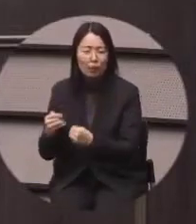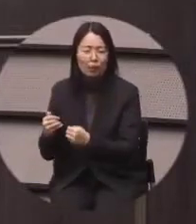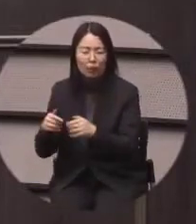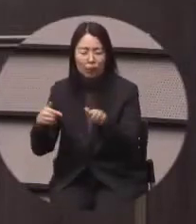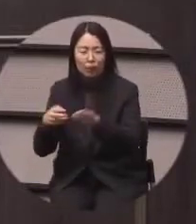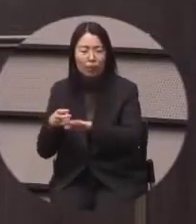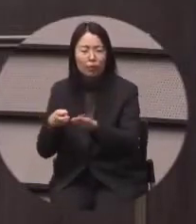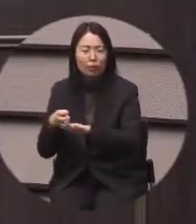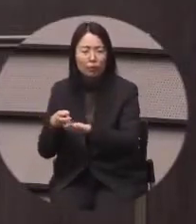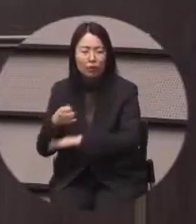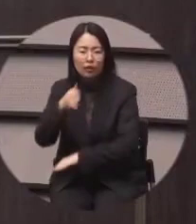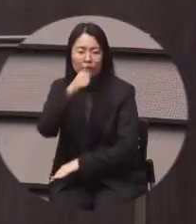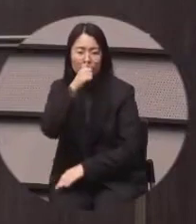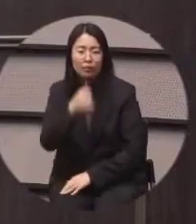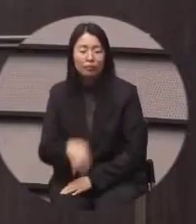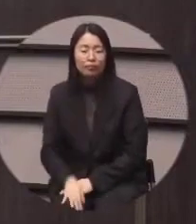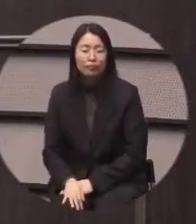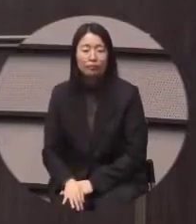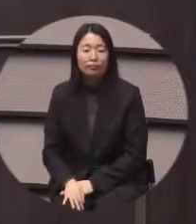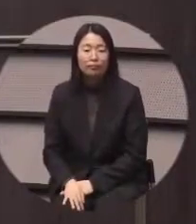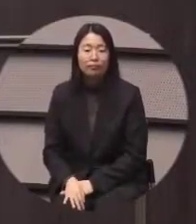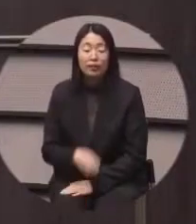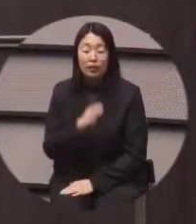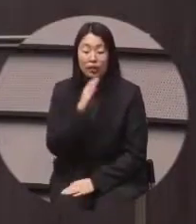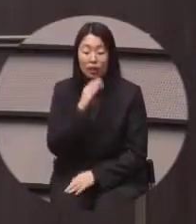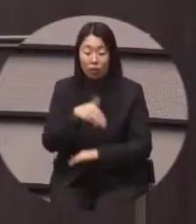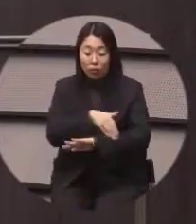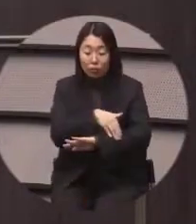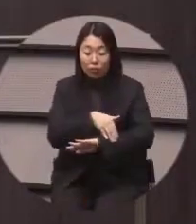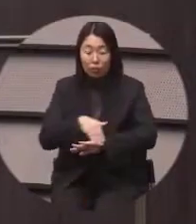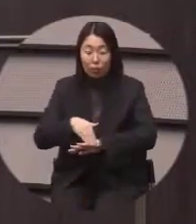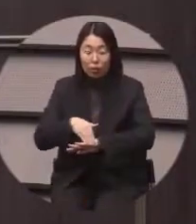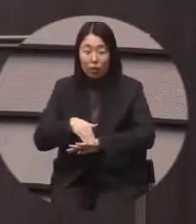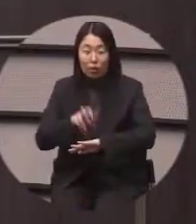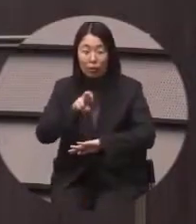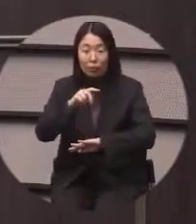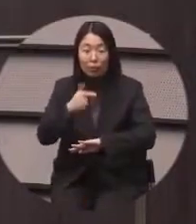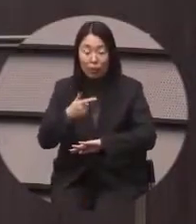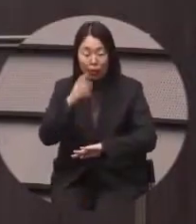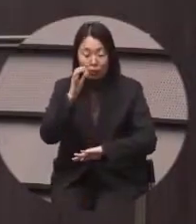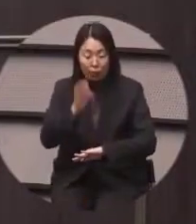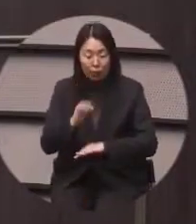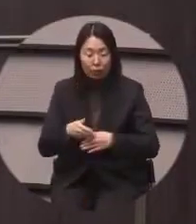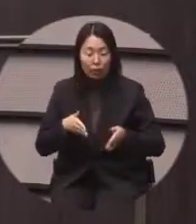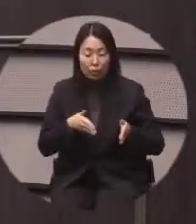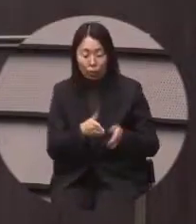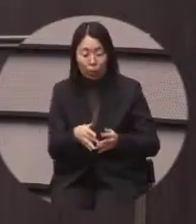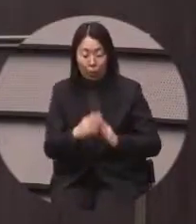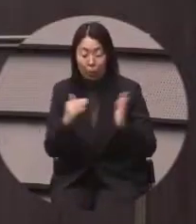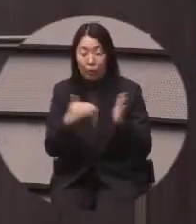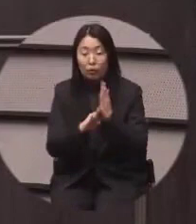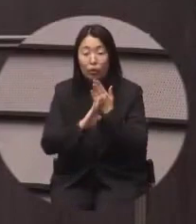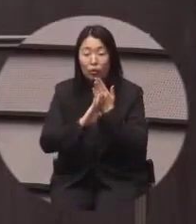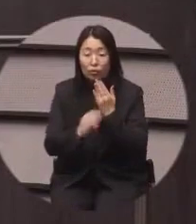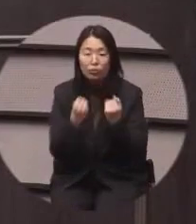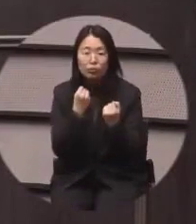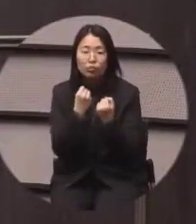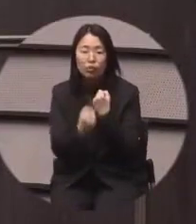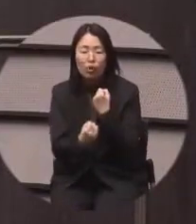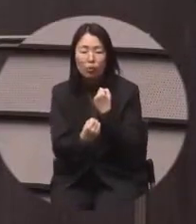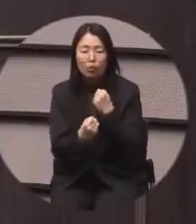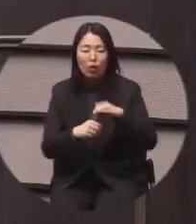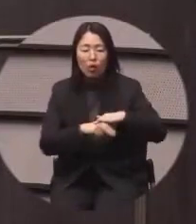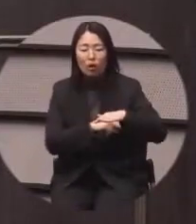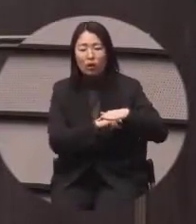실례로 도청면 일부 지역에서는 곤지암역이 개통된 지 수년이 지났음에도 불구하고 전철역까지 한